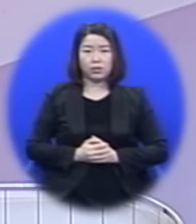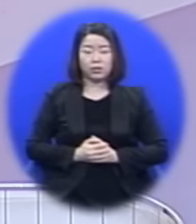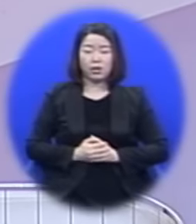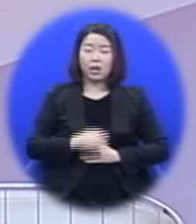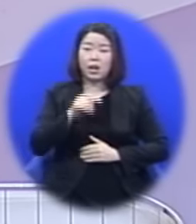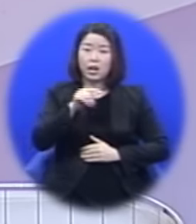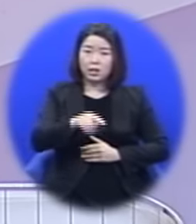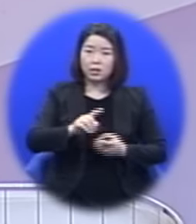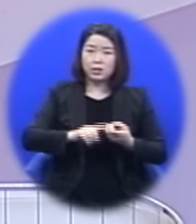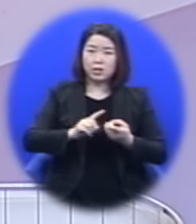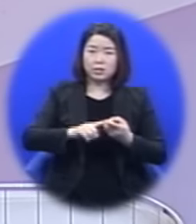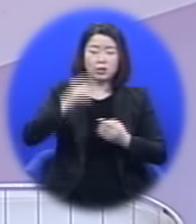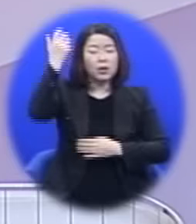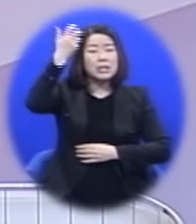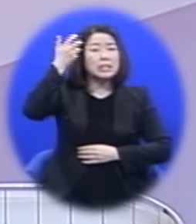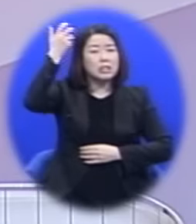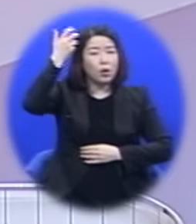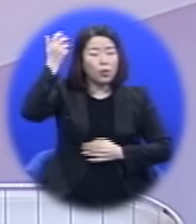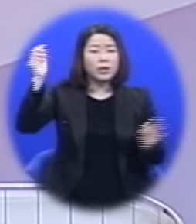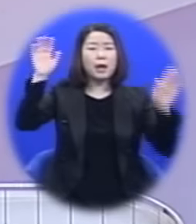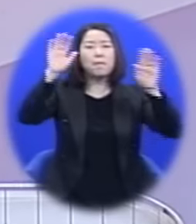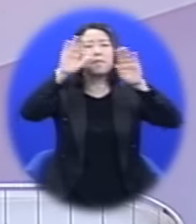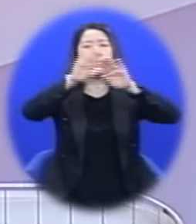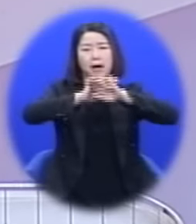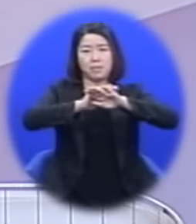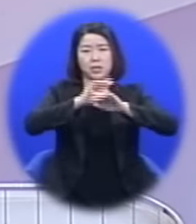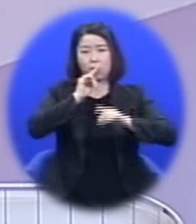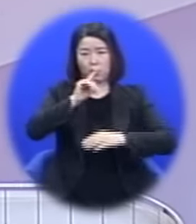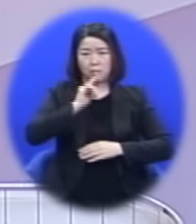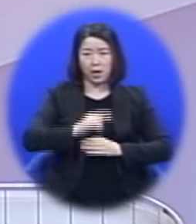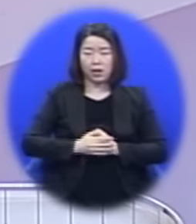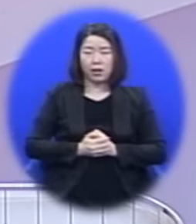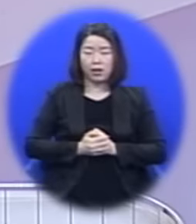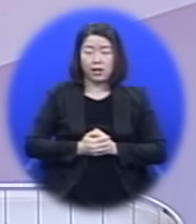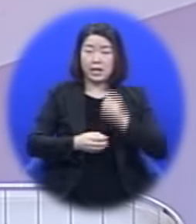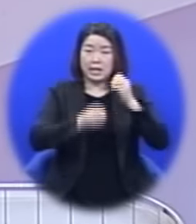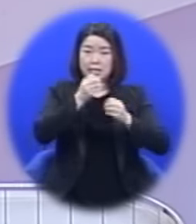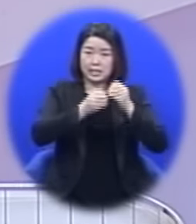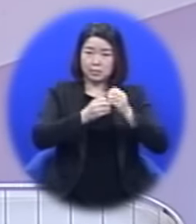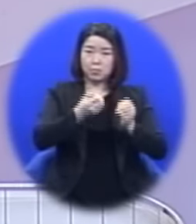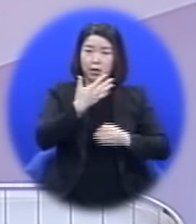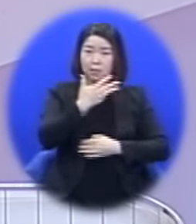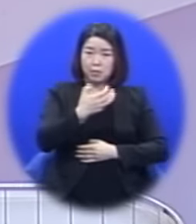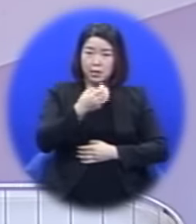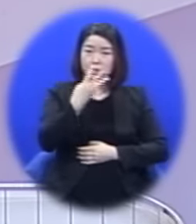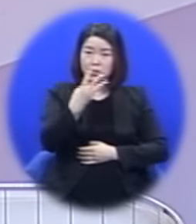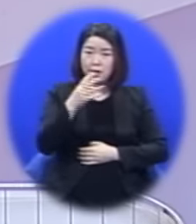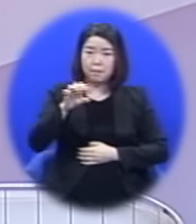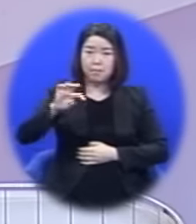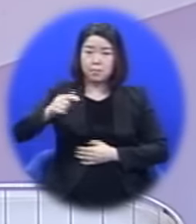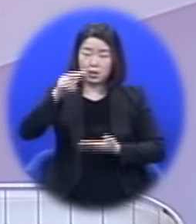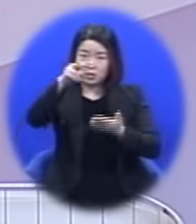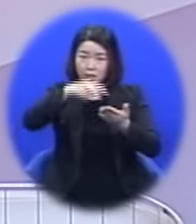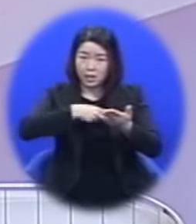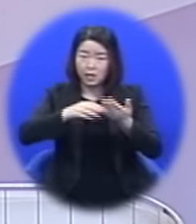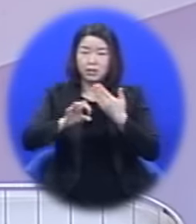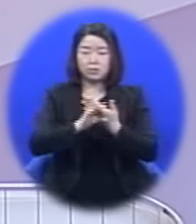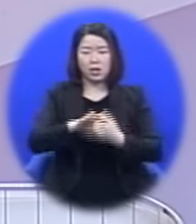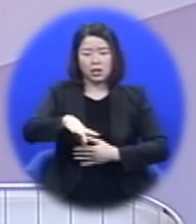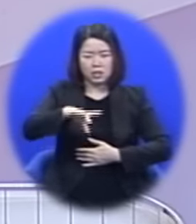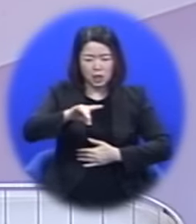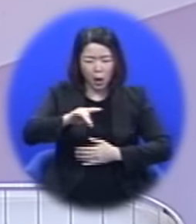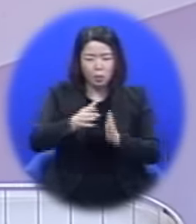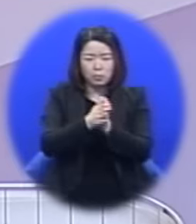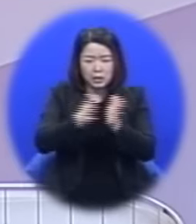이런 걸 영혼의 밤이라고 말합니다. 시편 83편을 읽어보면 처음 시작부터